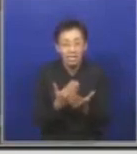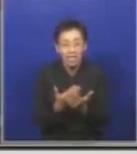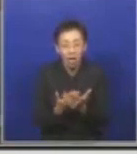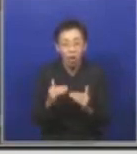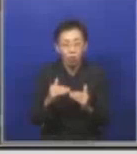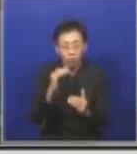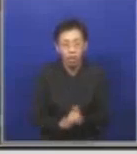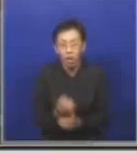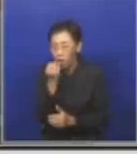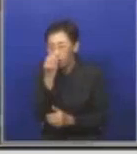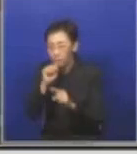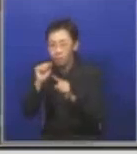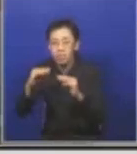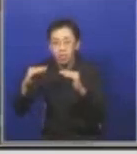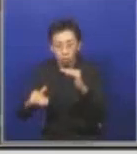อ****เบี้ยจะลดลง